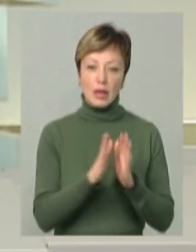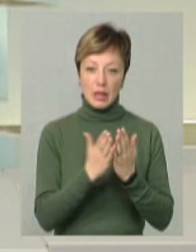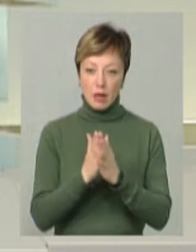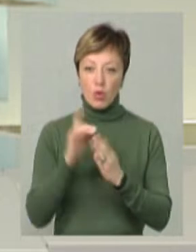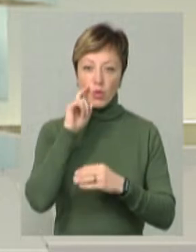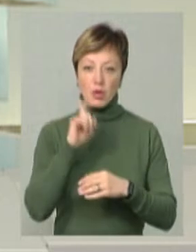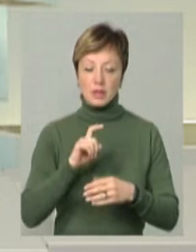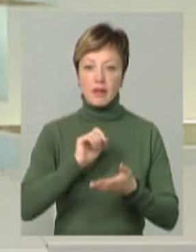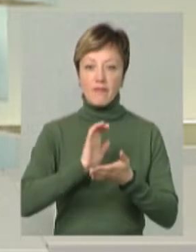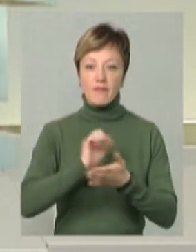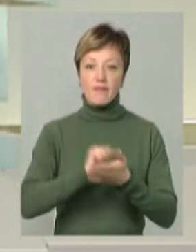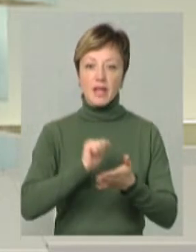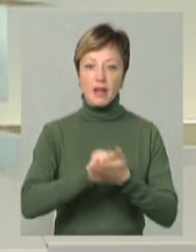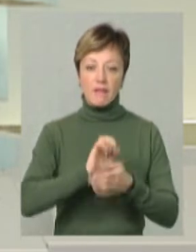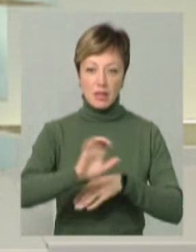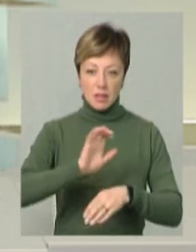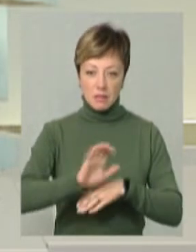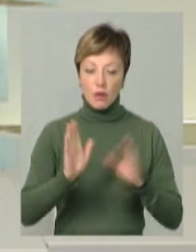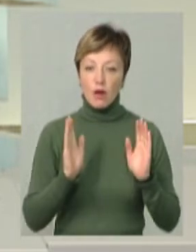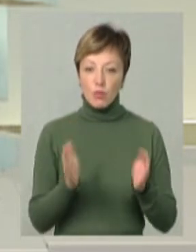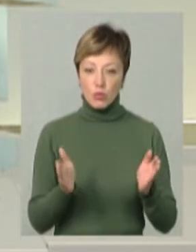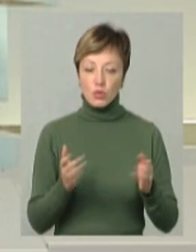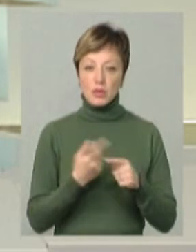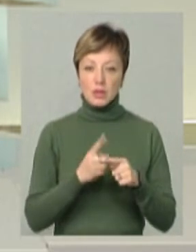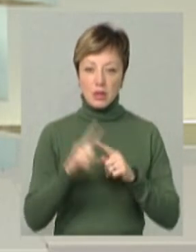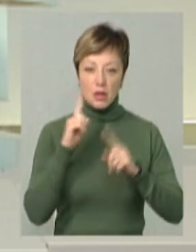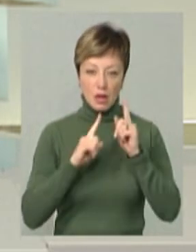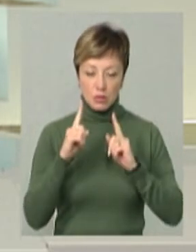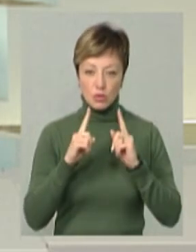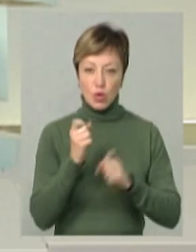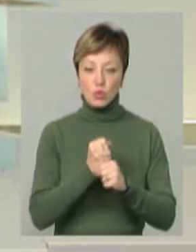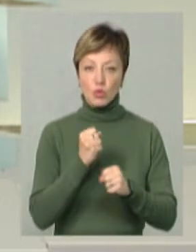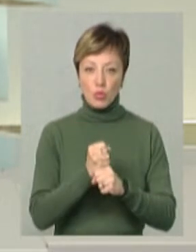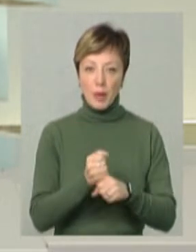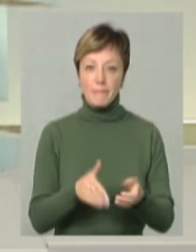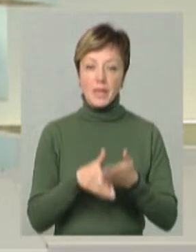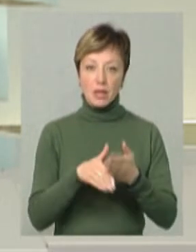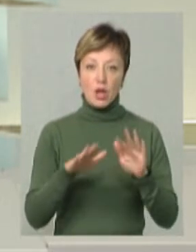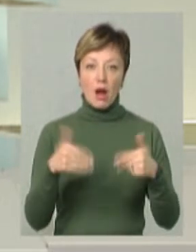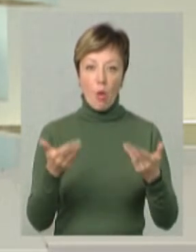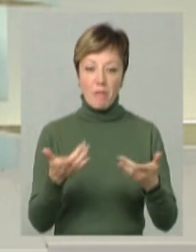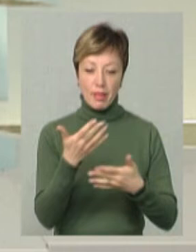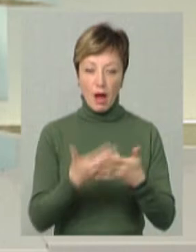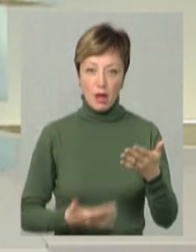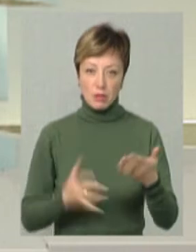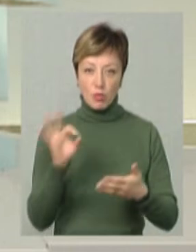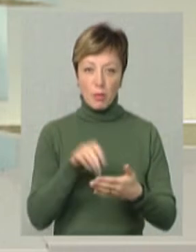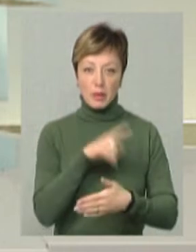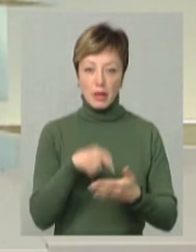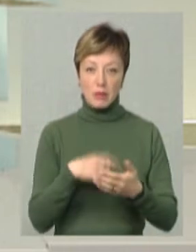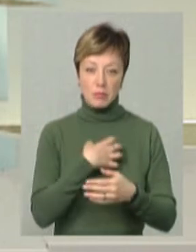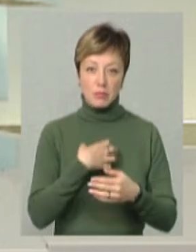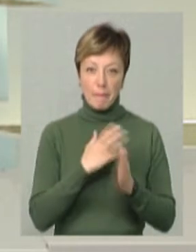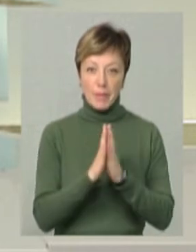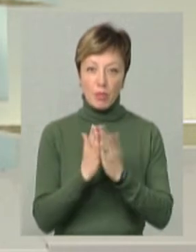книгами українських видавництв. Зокрема, будуть цією радою розроблені методичні рекомендації щодо питань